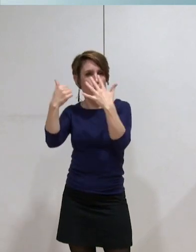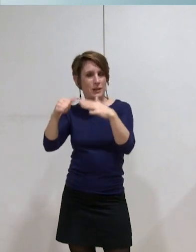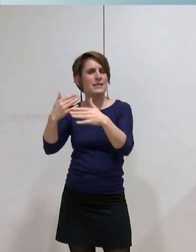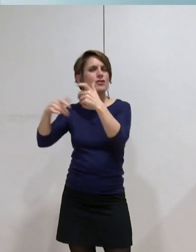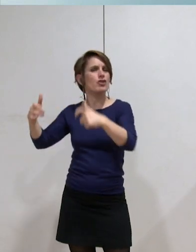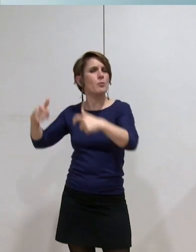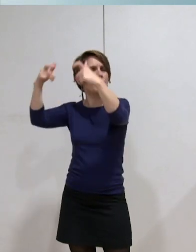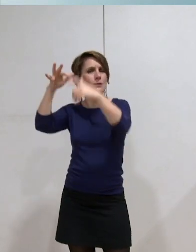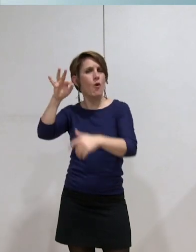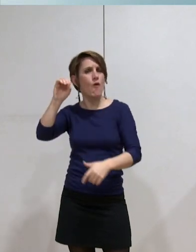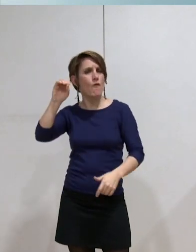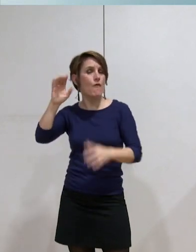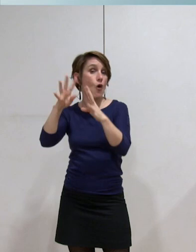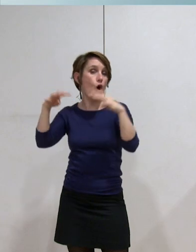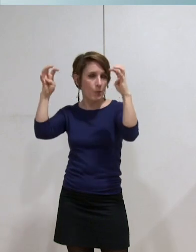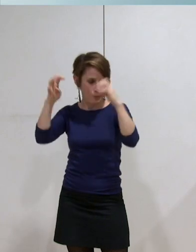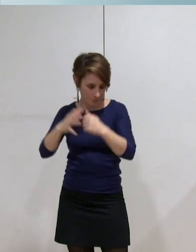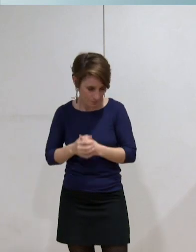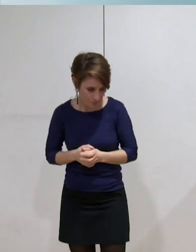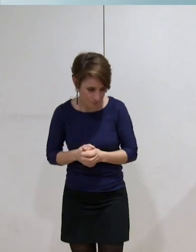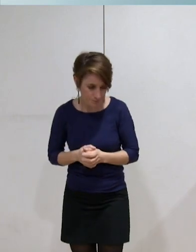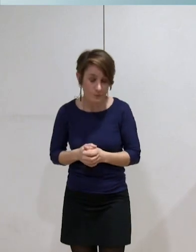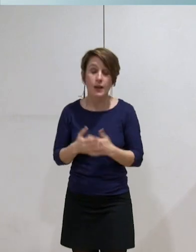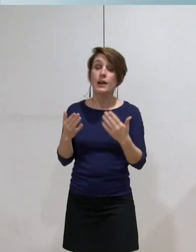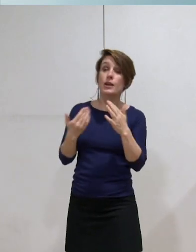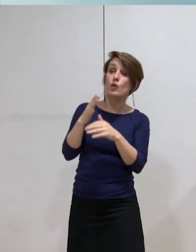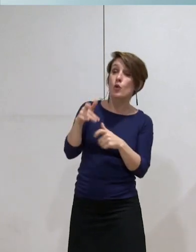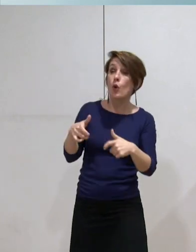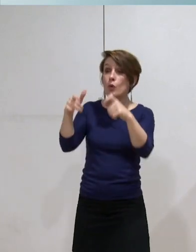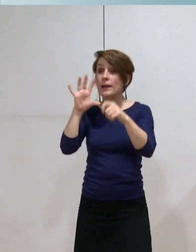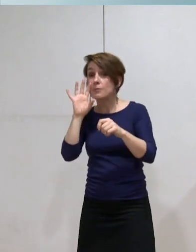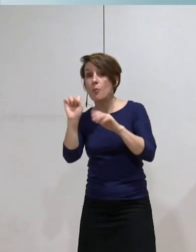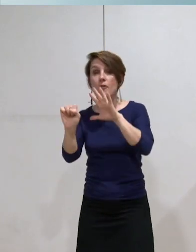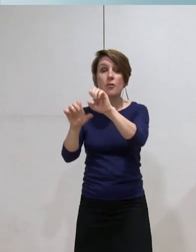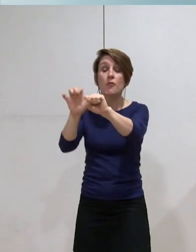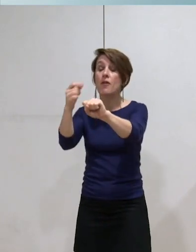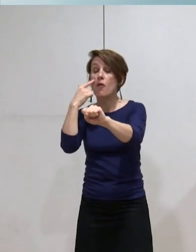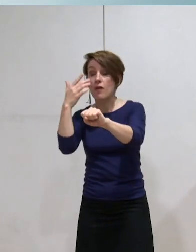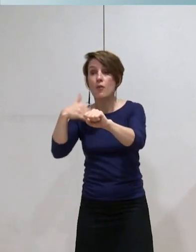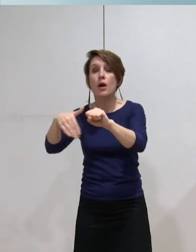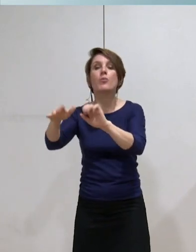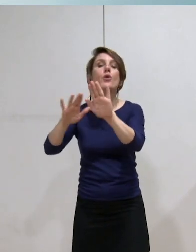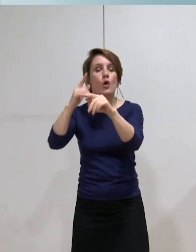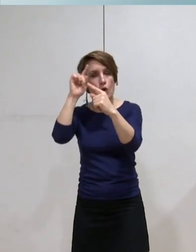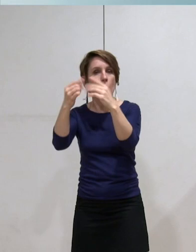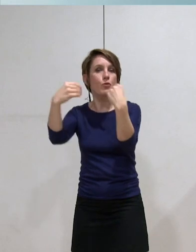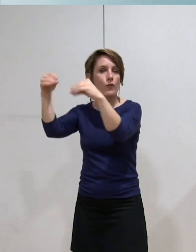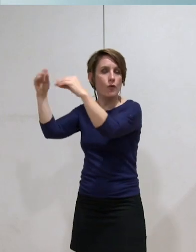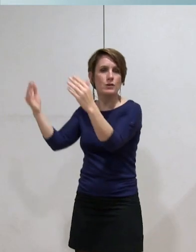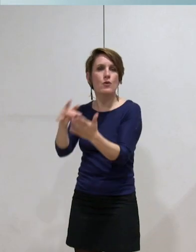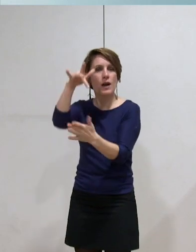bâtiments qui ont été identifiés et qui seront donc amenés à être cédés ce sont les sites